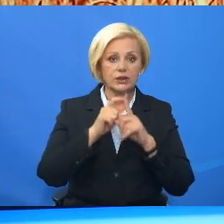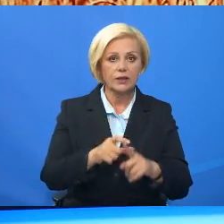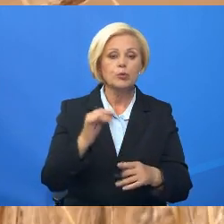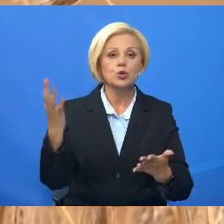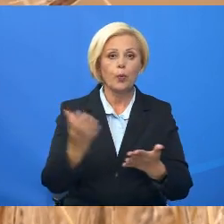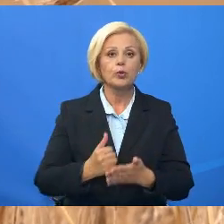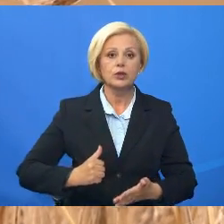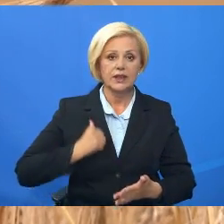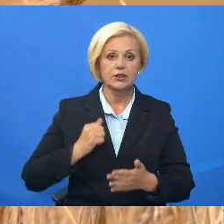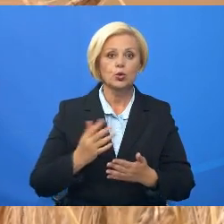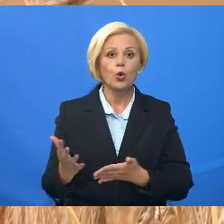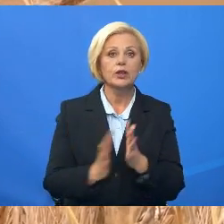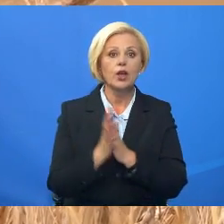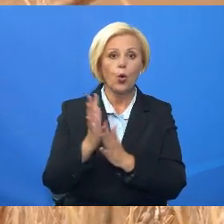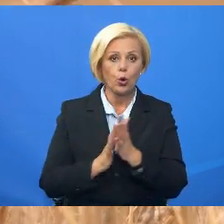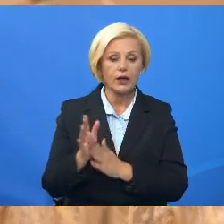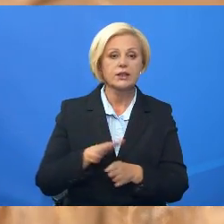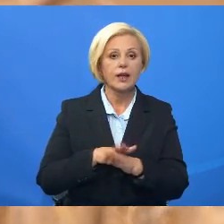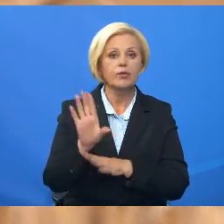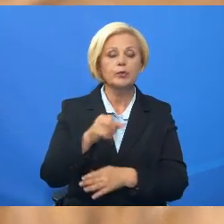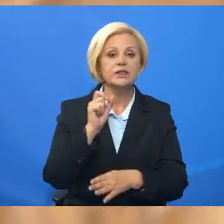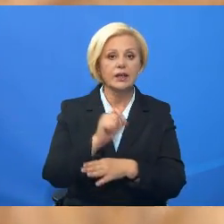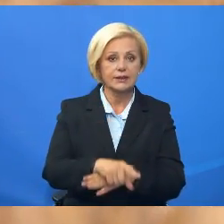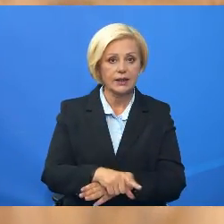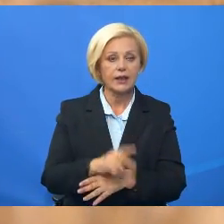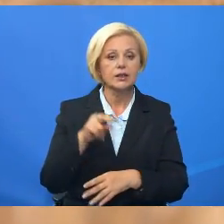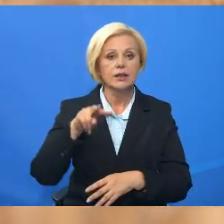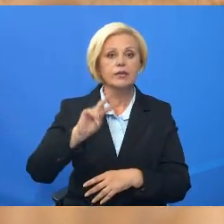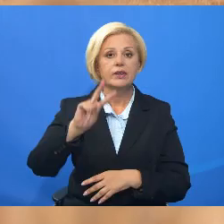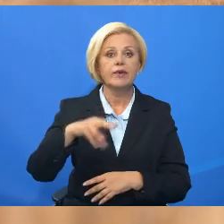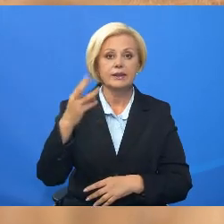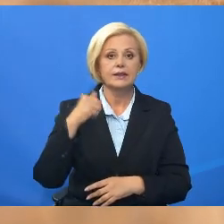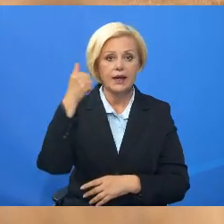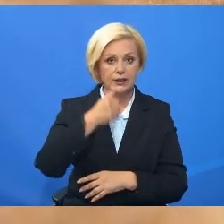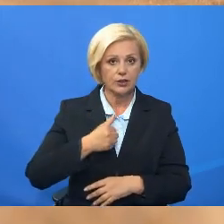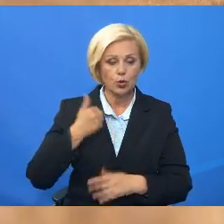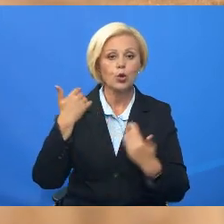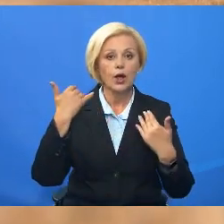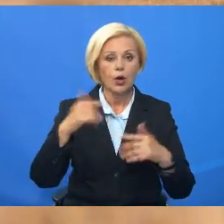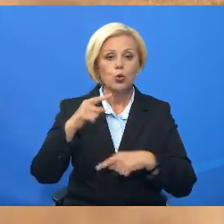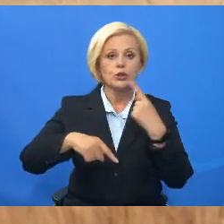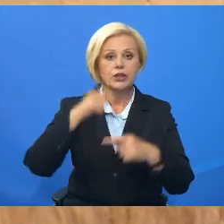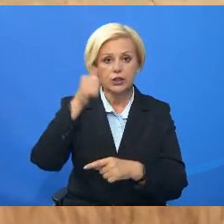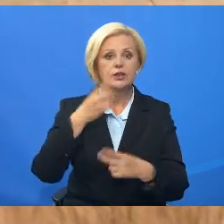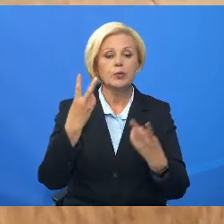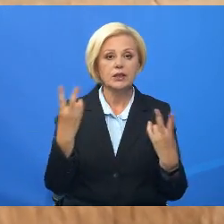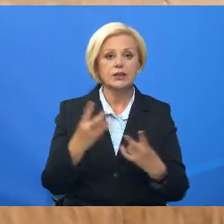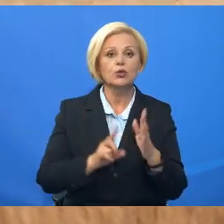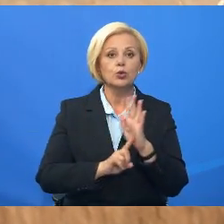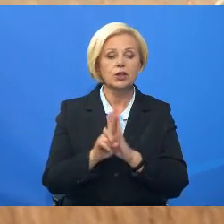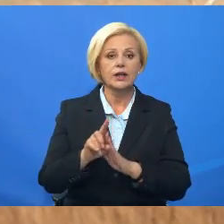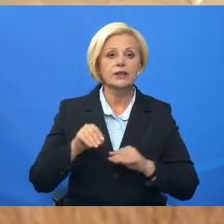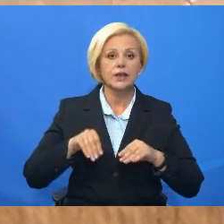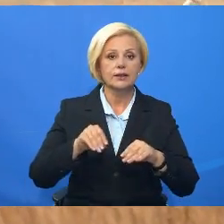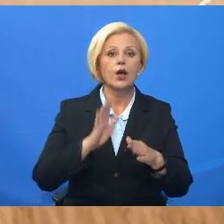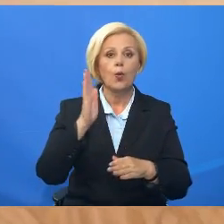атрымаць дастойны ўраджай і выканаць усе пастаўленыя задачы на 2023 год, ужо праз месяц неабходна пачаць закладку